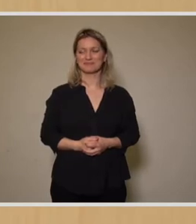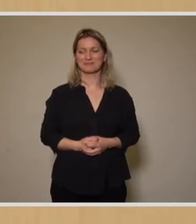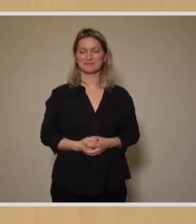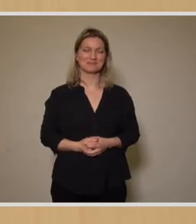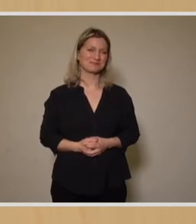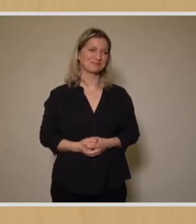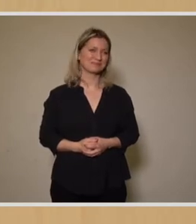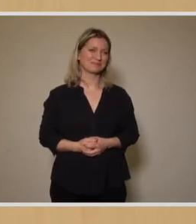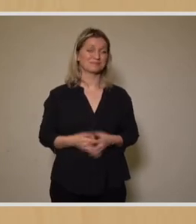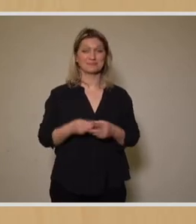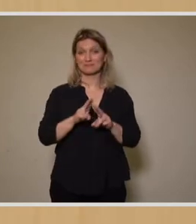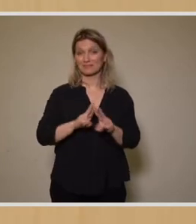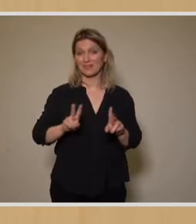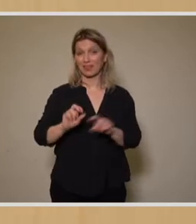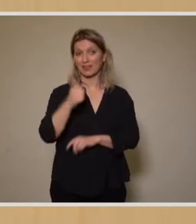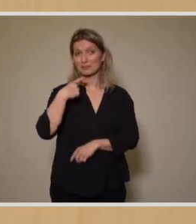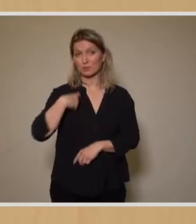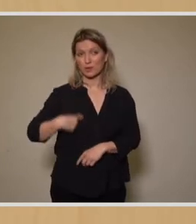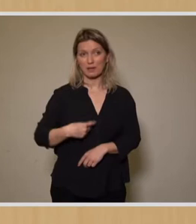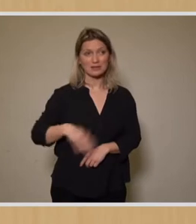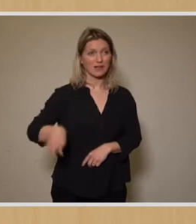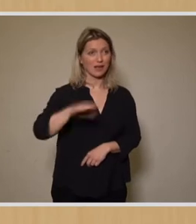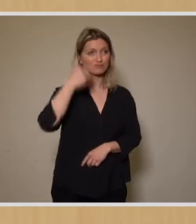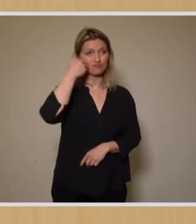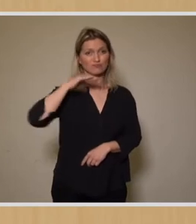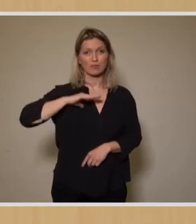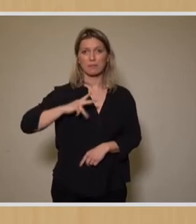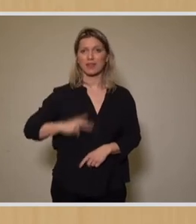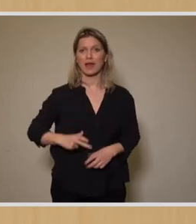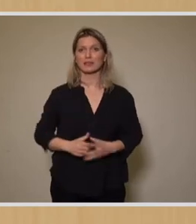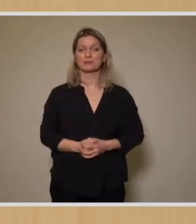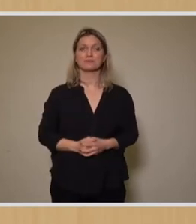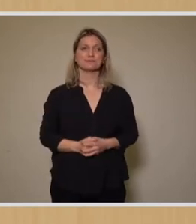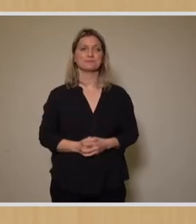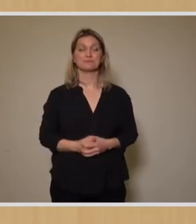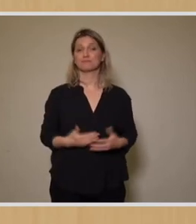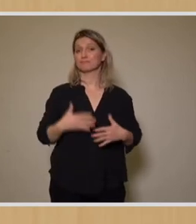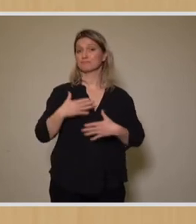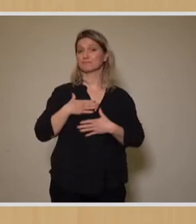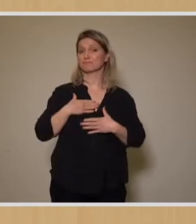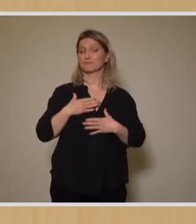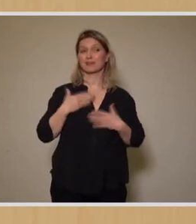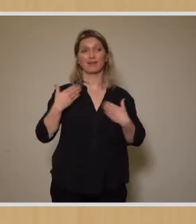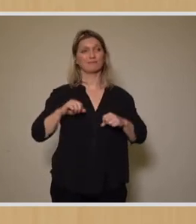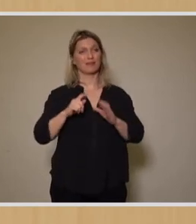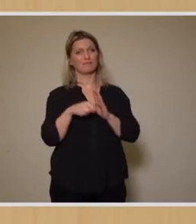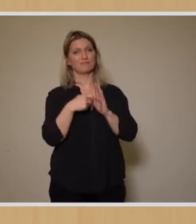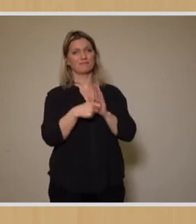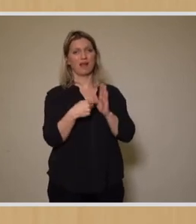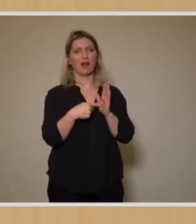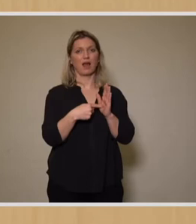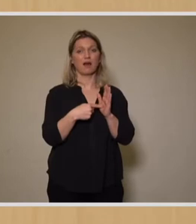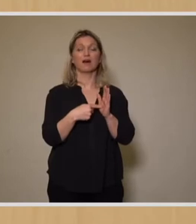Sehr geehrter Herr Erster Bürgermeister, meine Damen und Herren, wir als Freie Wähler stehen voll und ganz hinter